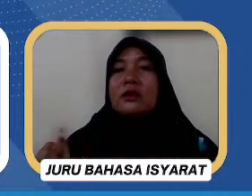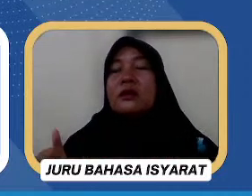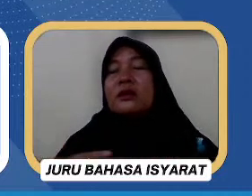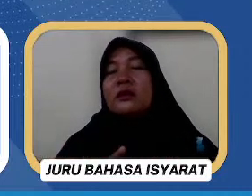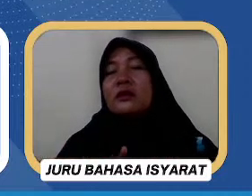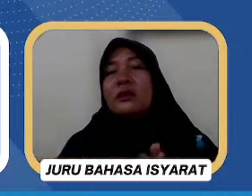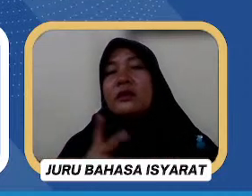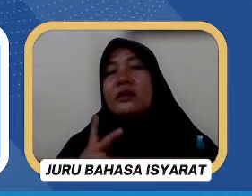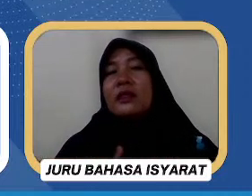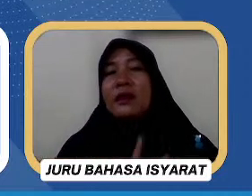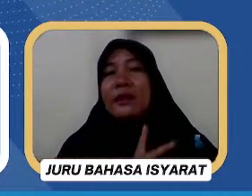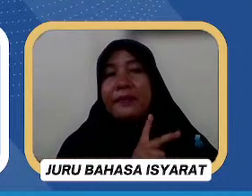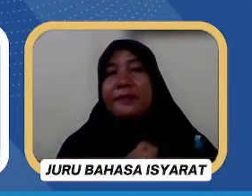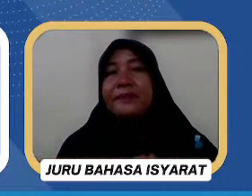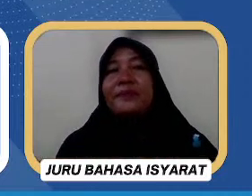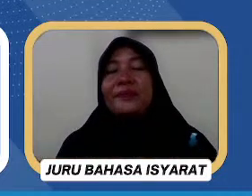pada